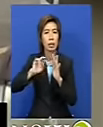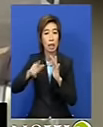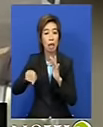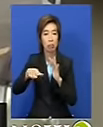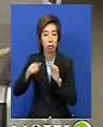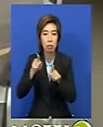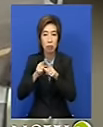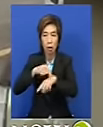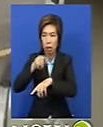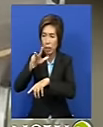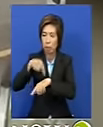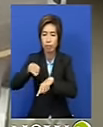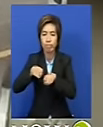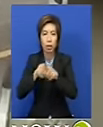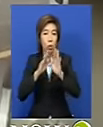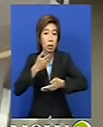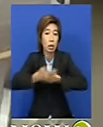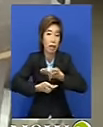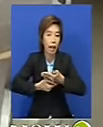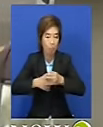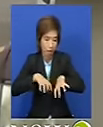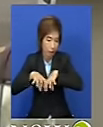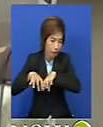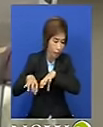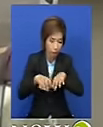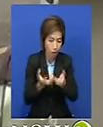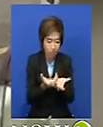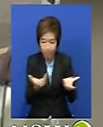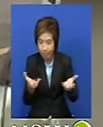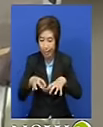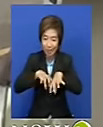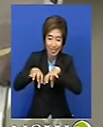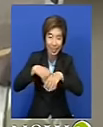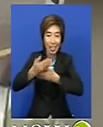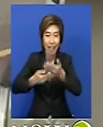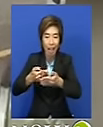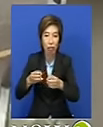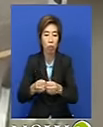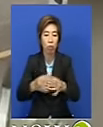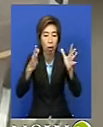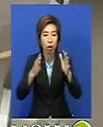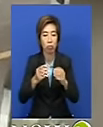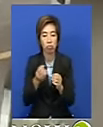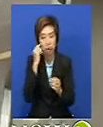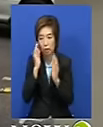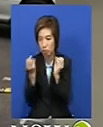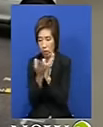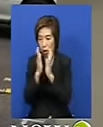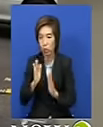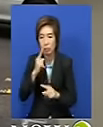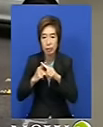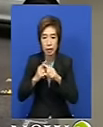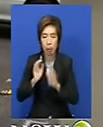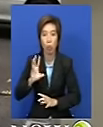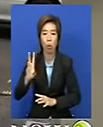รดาพ่อค้าแม่ค้ากำลังเตรียมของครับจะออกมาขายมีผู้ได้รับบาดเจ็บไป6คนนะครับหน่วยกู้ภัยก็เร่งนำตัว